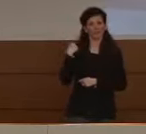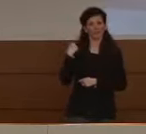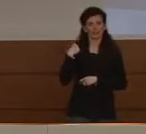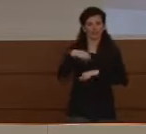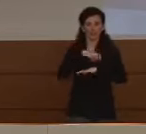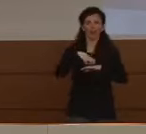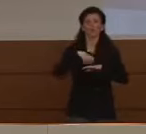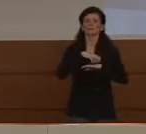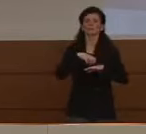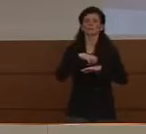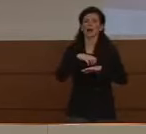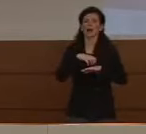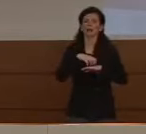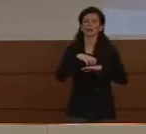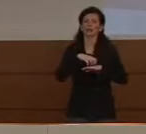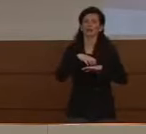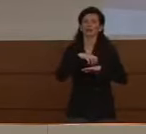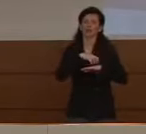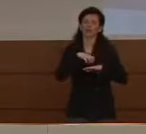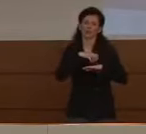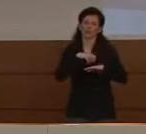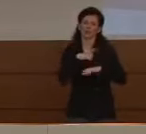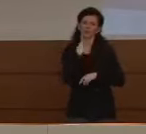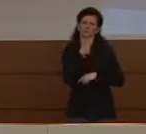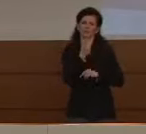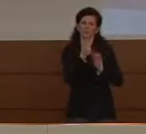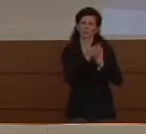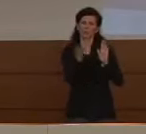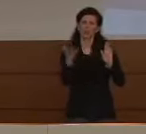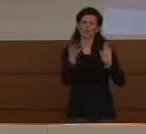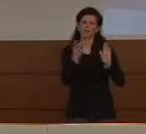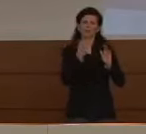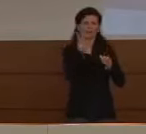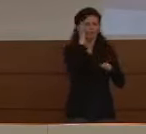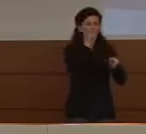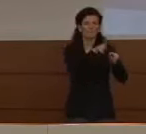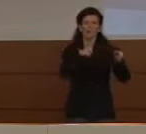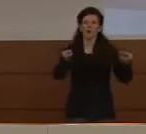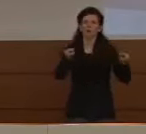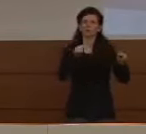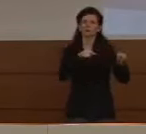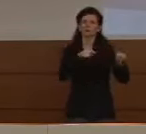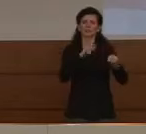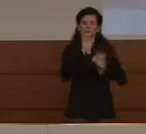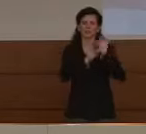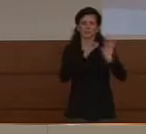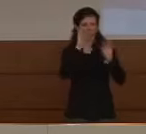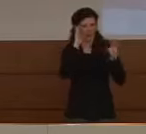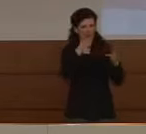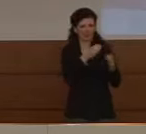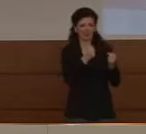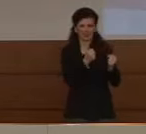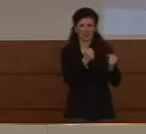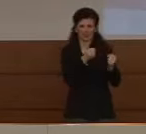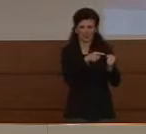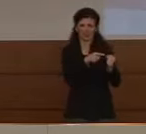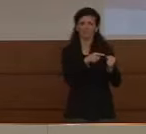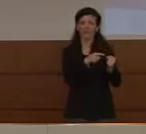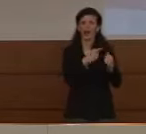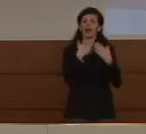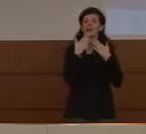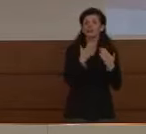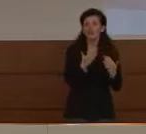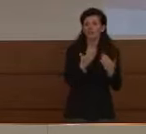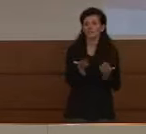commissario di quello che è i posti di terapia intensiva che sono stati realizzati con l'acquisizione delle strumentazioni